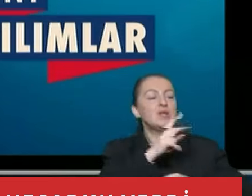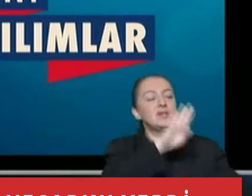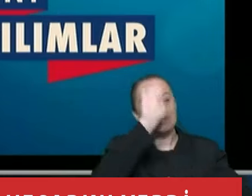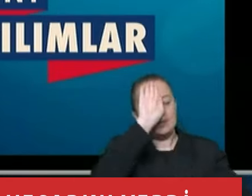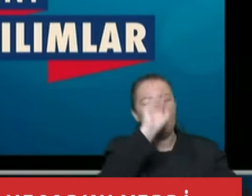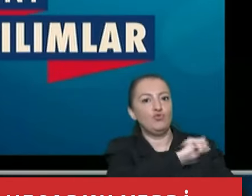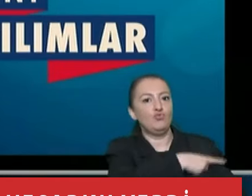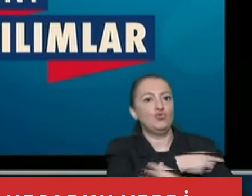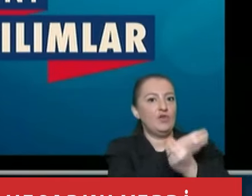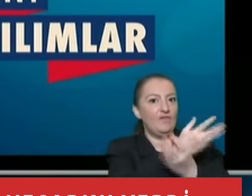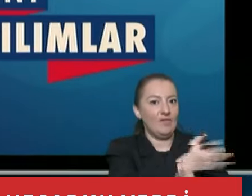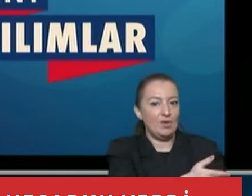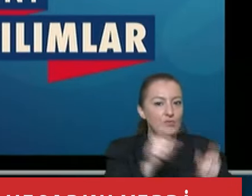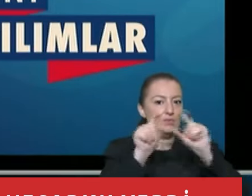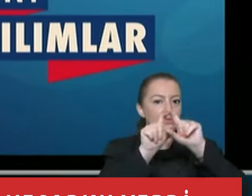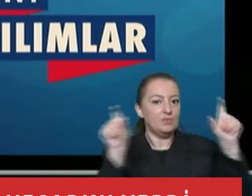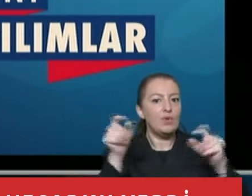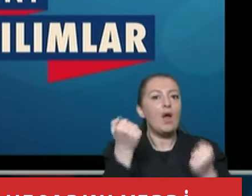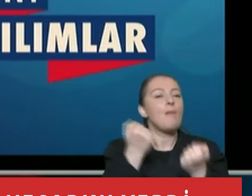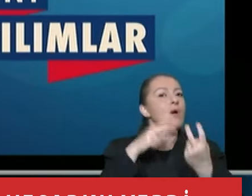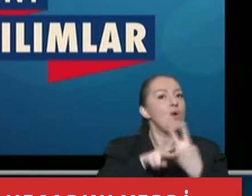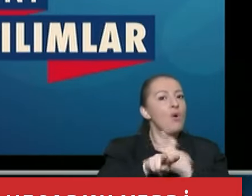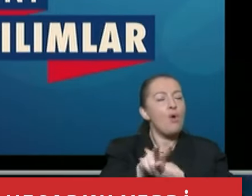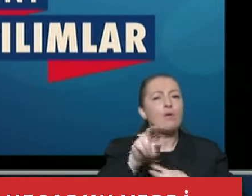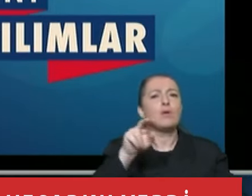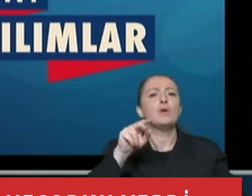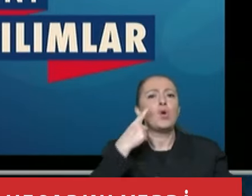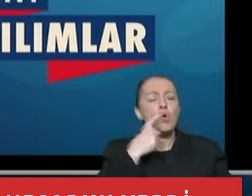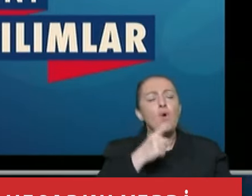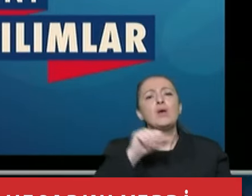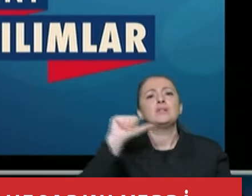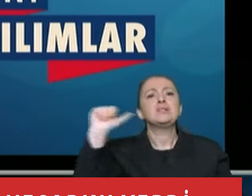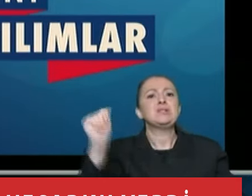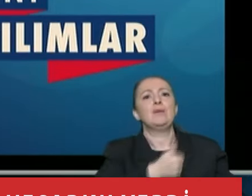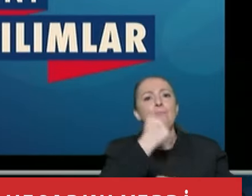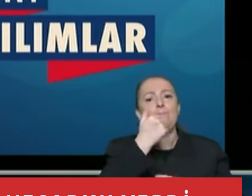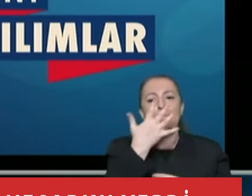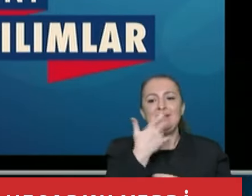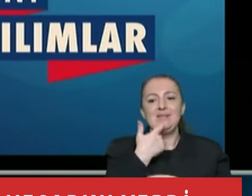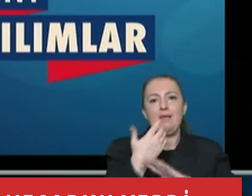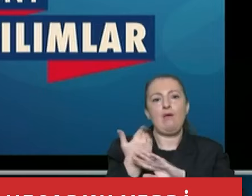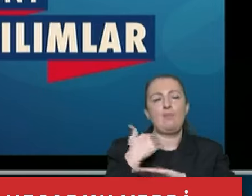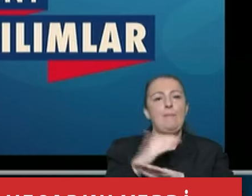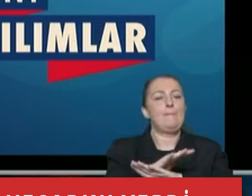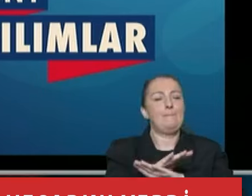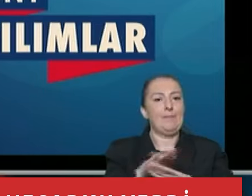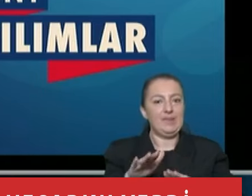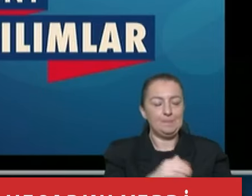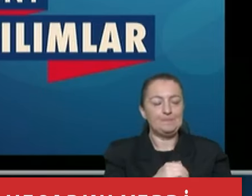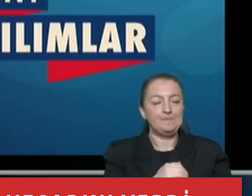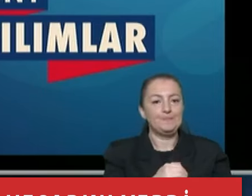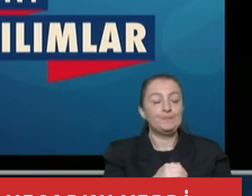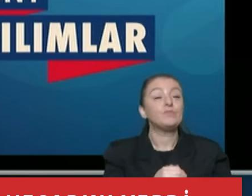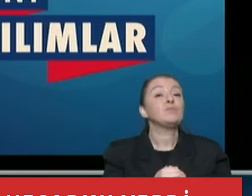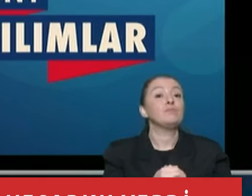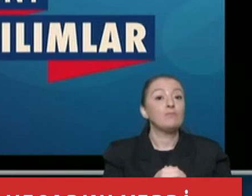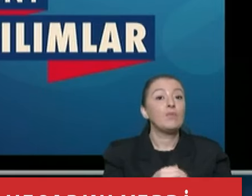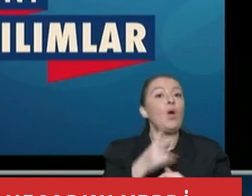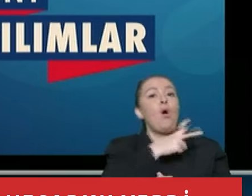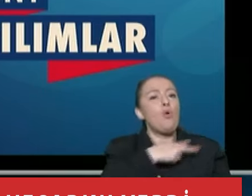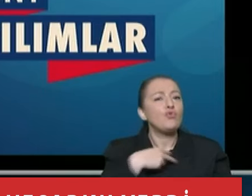şiarıyla ulaşımda da çığır açtığımız bir yılı geride bırakmış durumdayız toplu